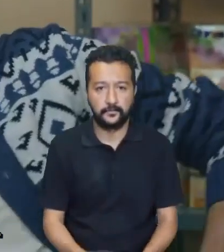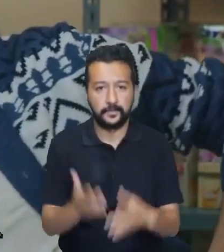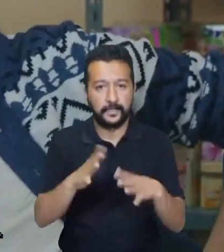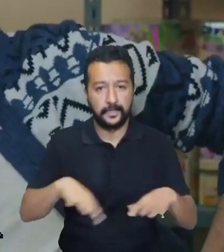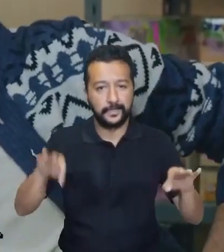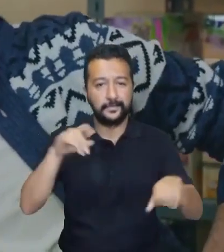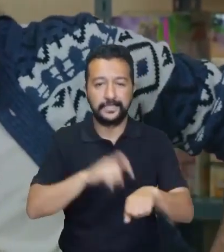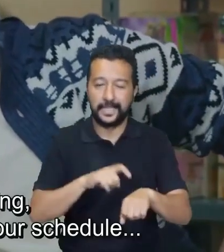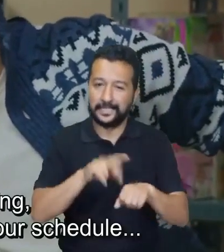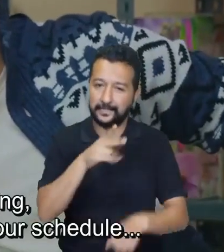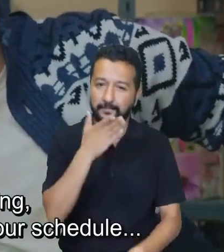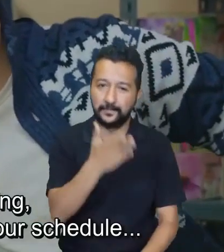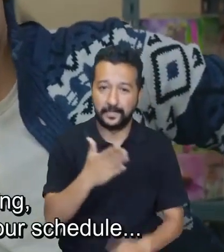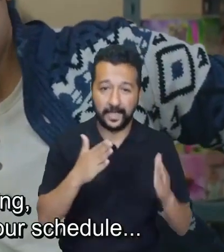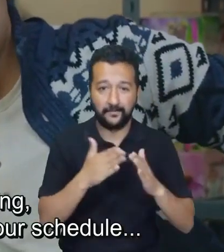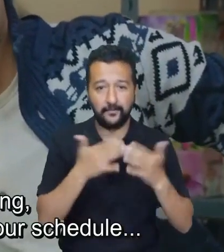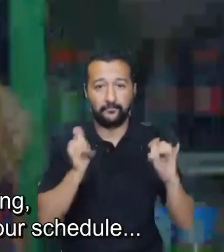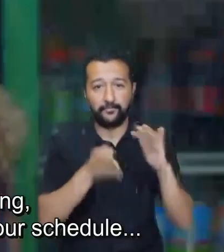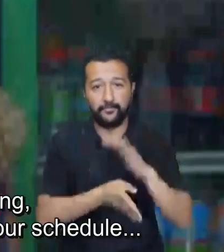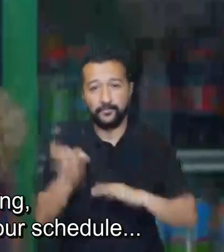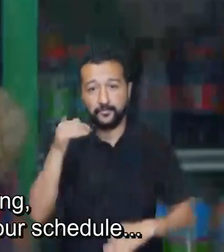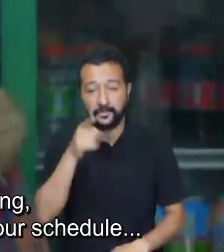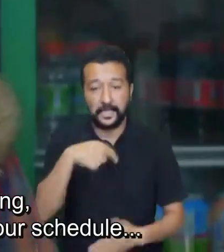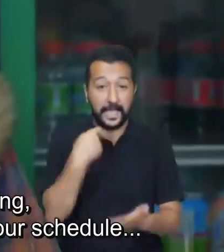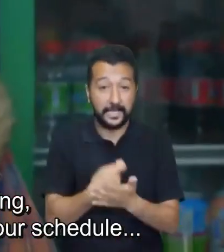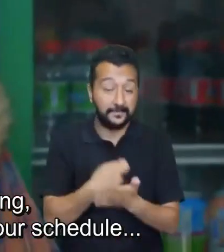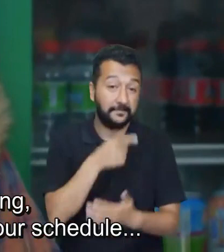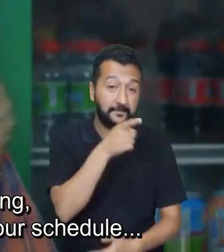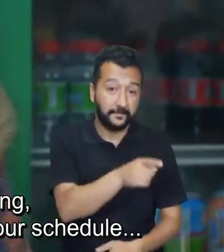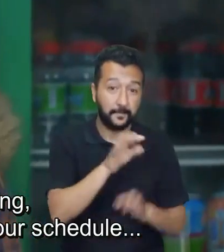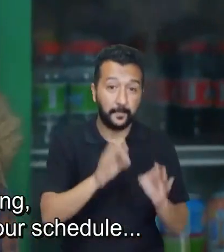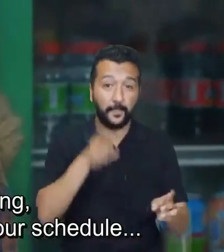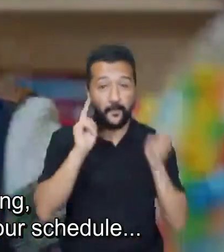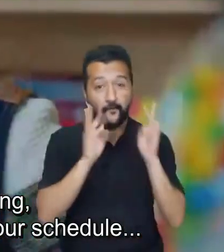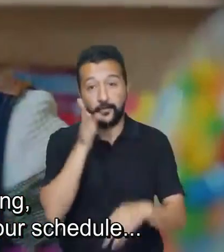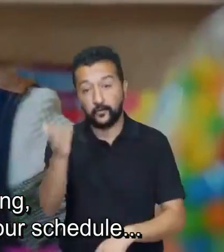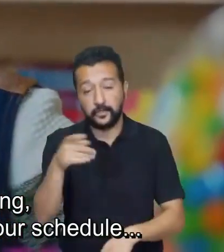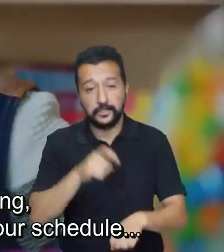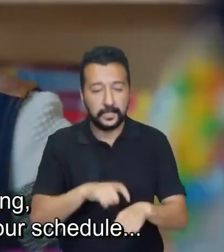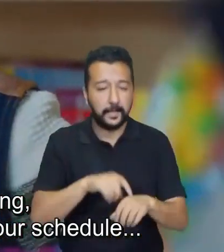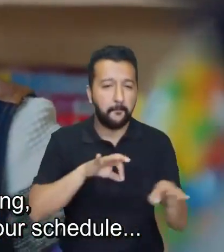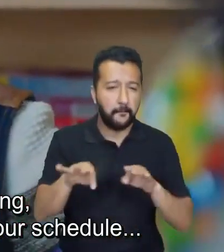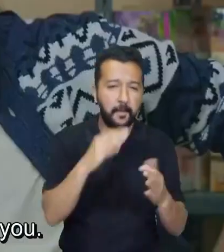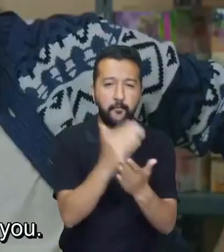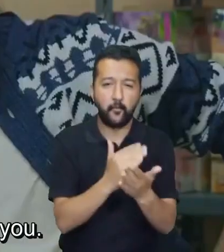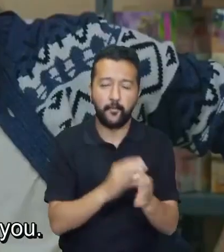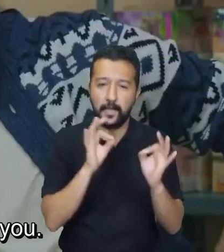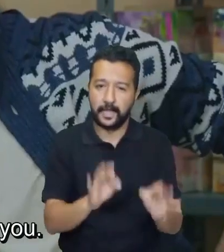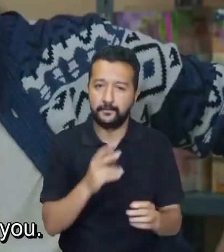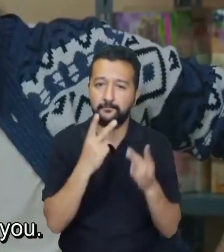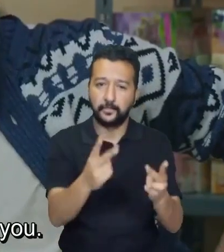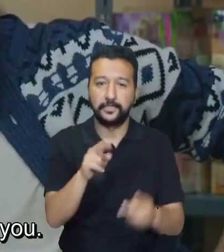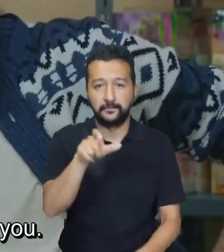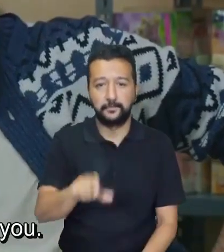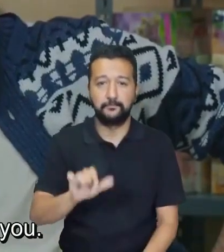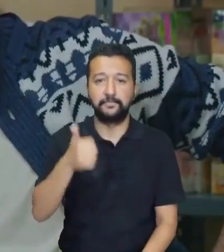Kurumuş saat gibisiniz. Evden çıkışınız, alışverişiniz, kuaföre gidişiniz, planınız, programınız, her şeyiniz sizin